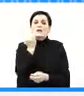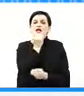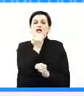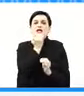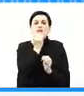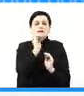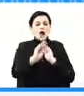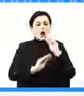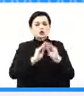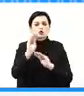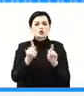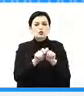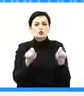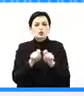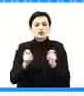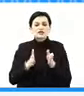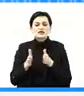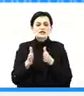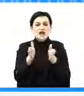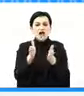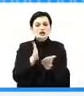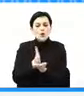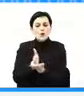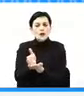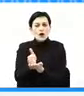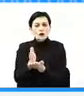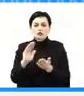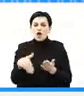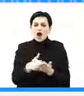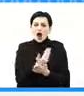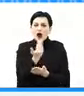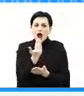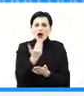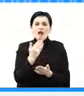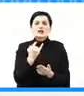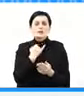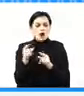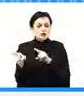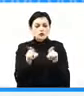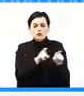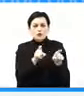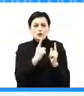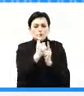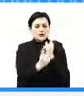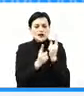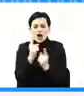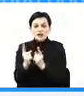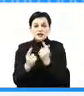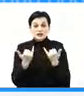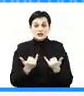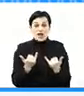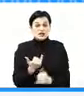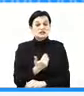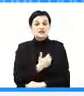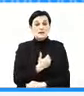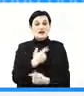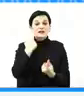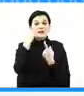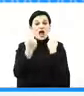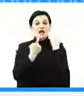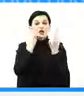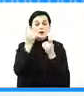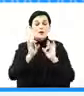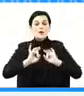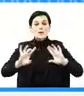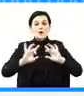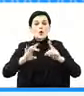ინფრასტრუქტურის შექმნა, საგზაო მიმართულებით, ახალი მარშრუტების გადალაგება. და დღეს მინდა ინფორმაცია